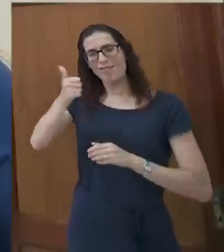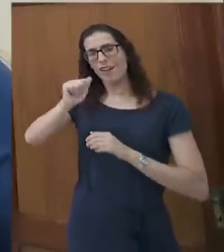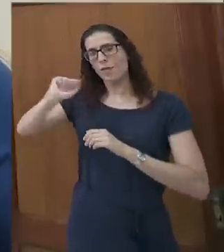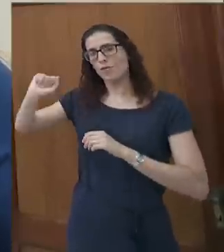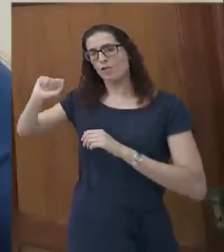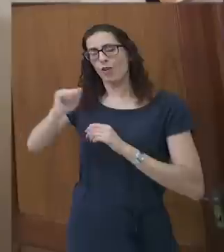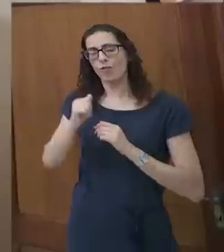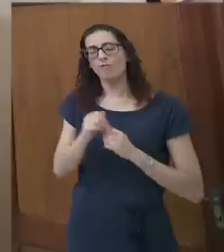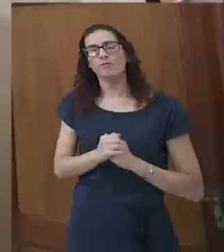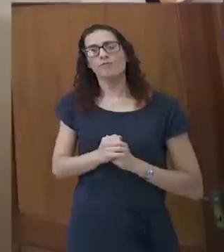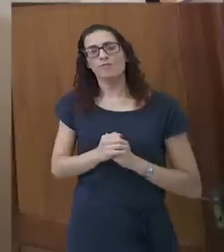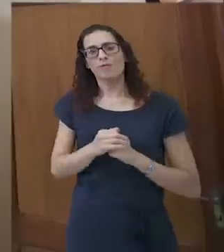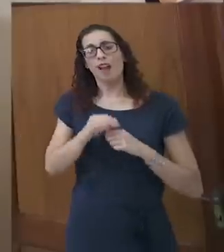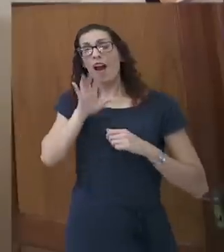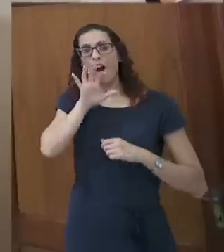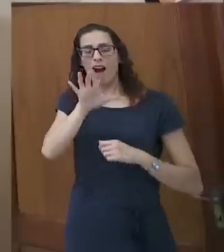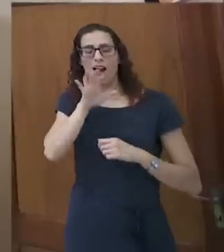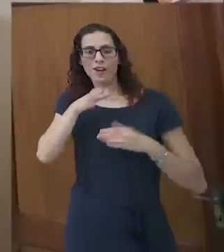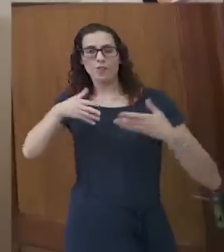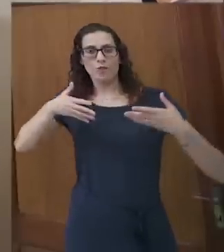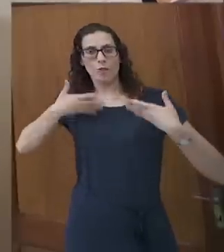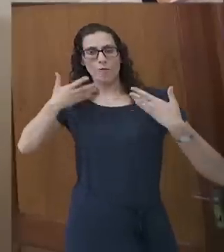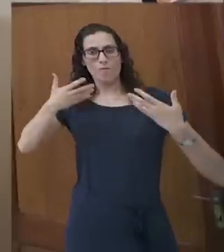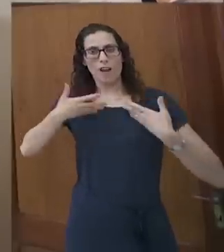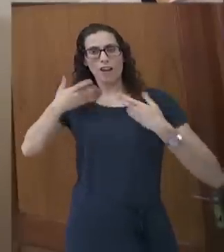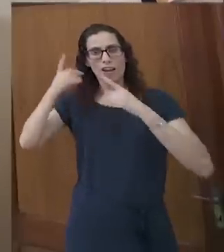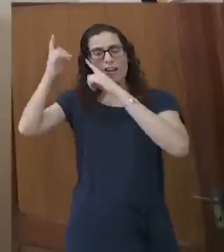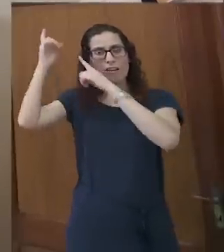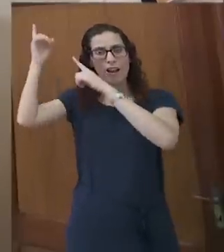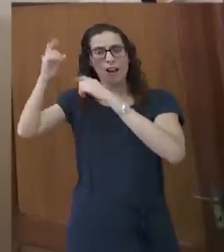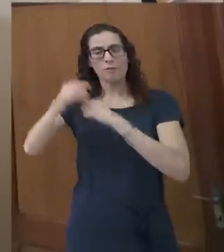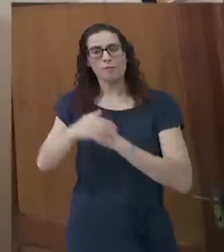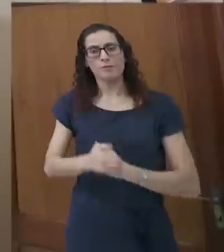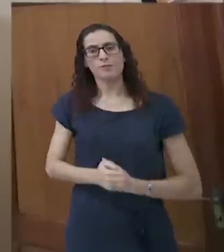Flimkien, għajtu bil-fer lill-Alla.